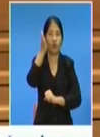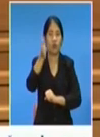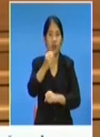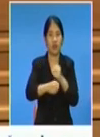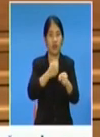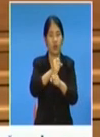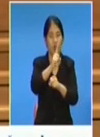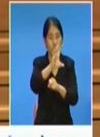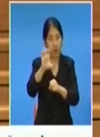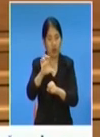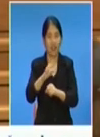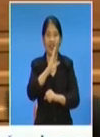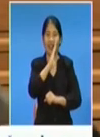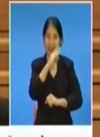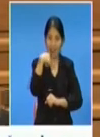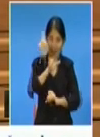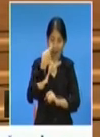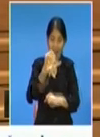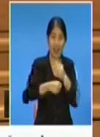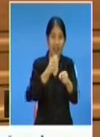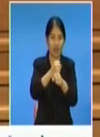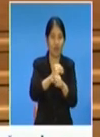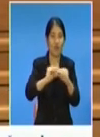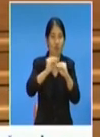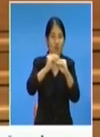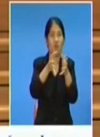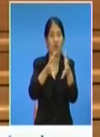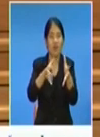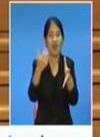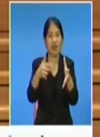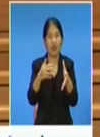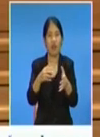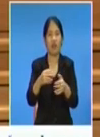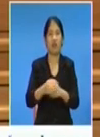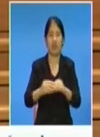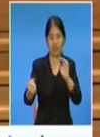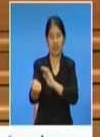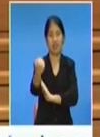รงความสุจริตจะทำให้ประเทศไทยรอดพ้นอันตราย